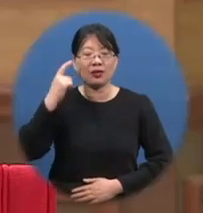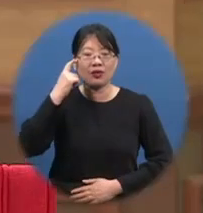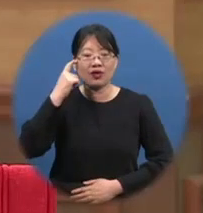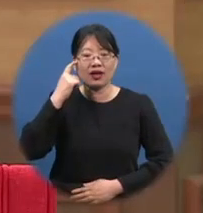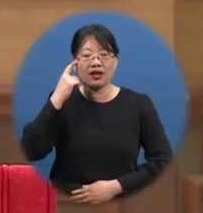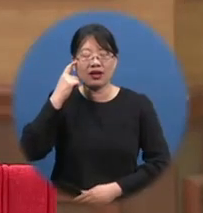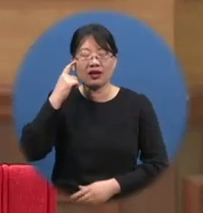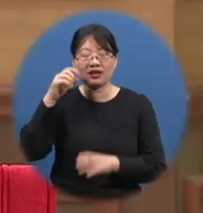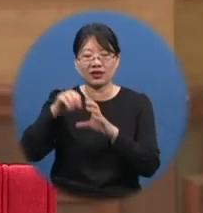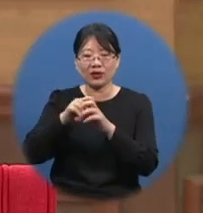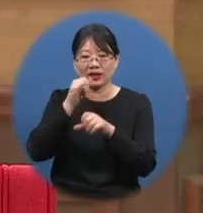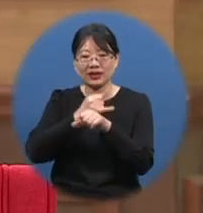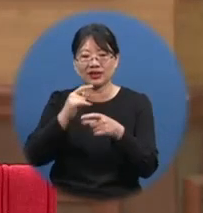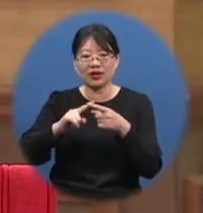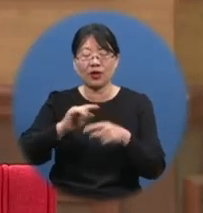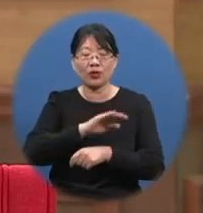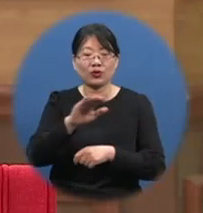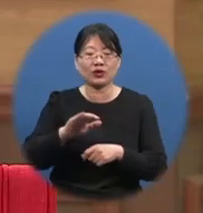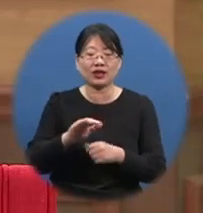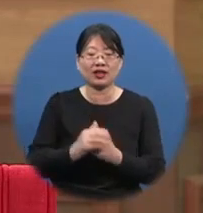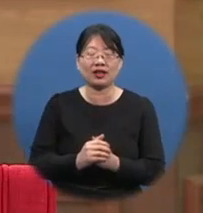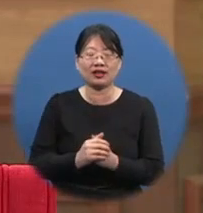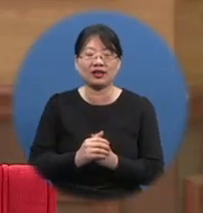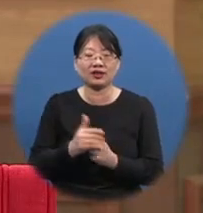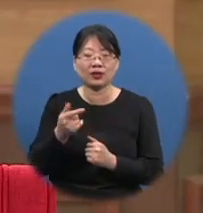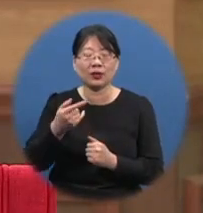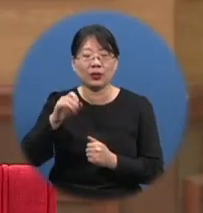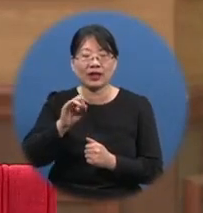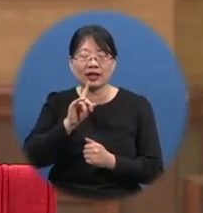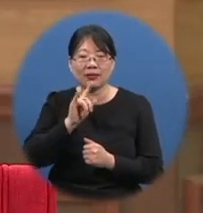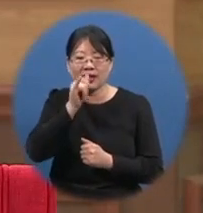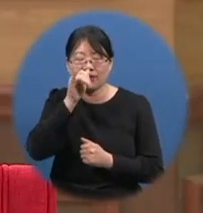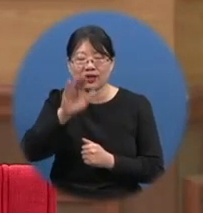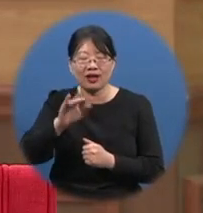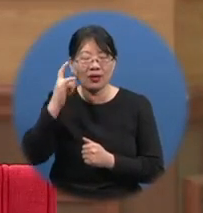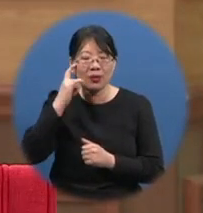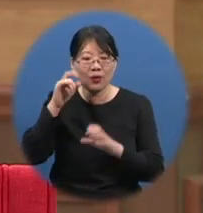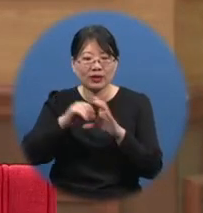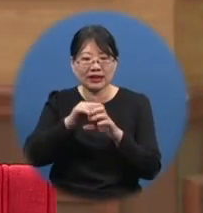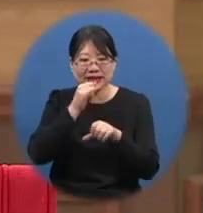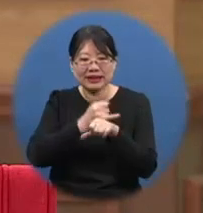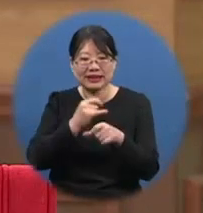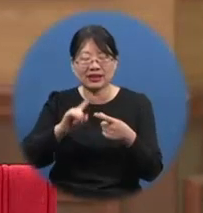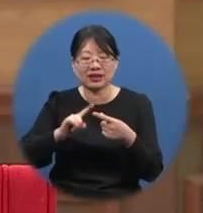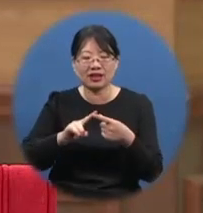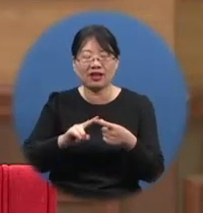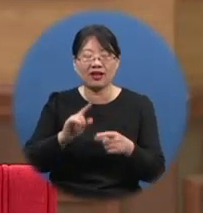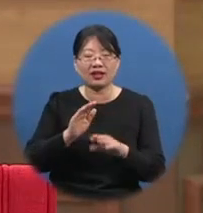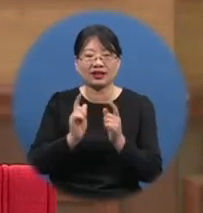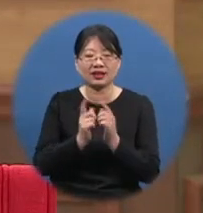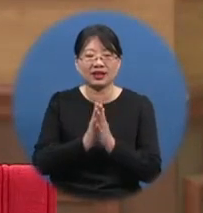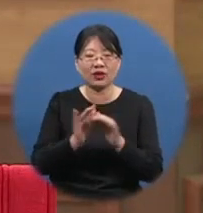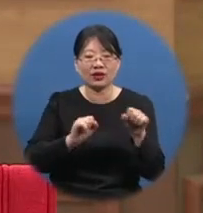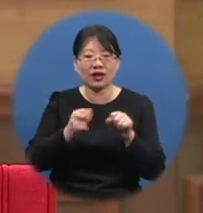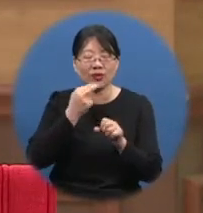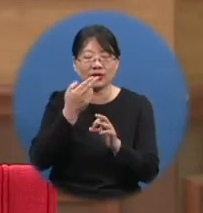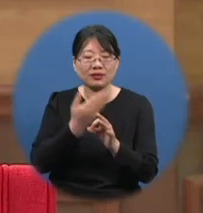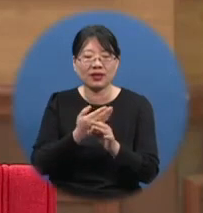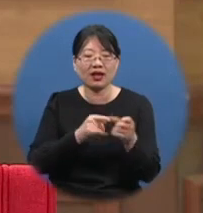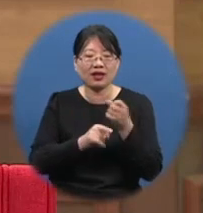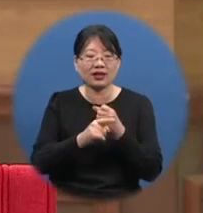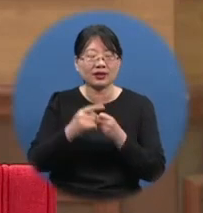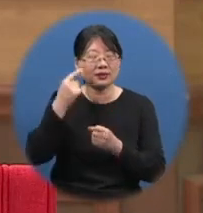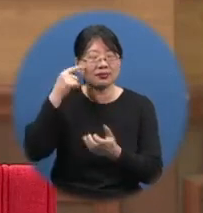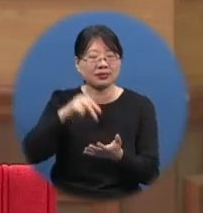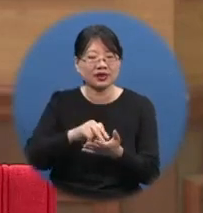머리에 소위 들어가 있는 건 소위 우리가 노잉 그러잖아요. 네. 그 머리 들은 것을 사실 실행을 하지 않으면 의미가 없잖아요.